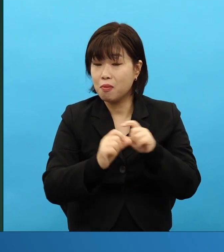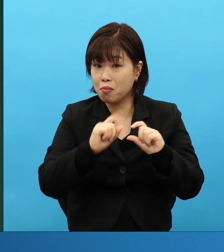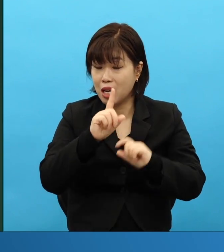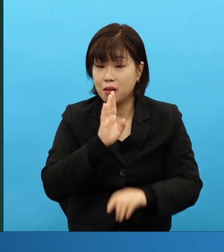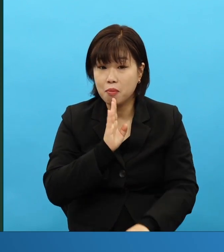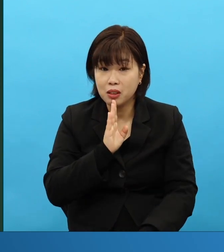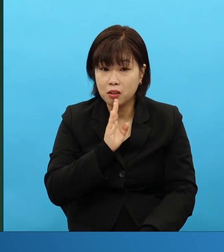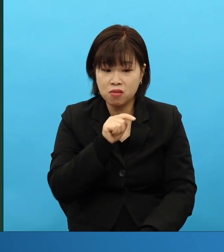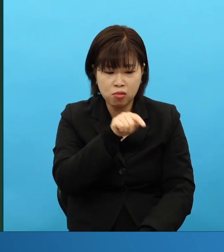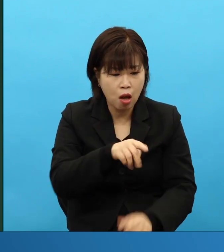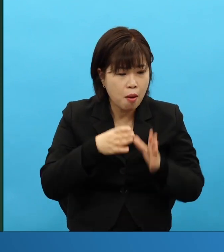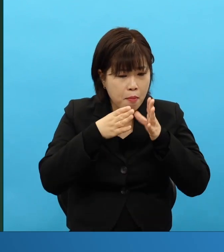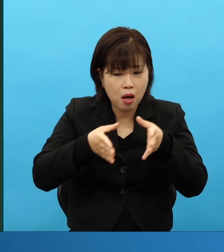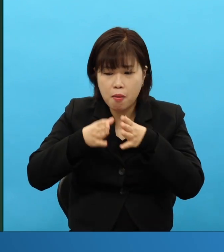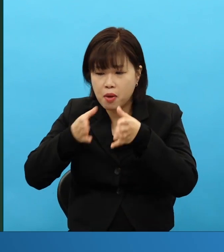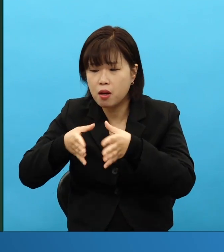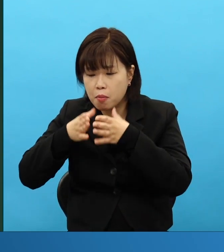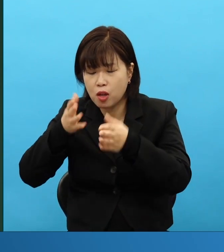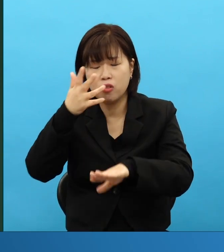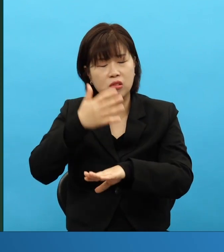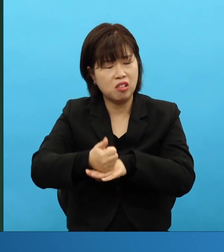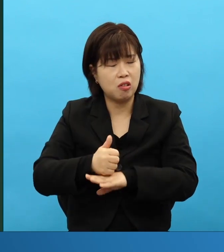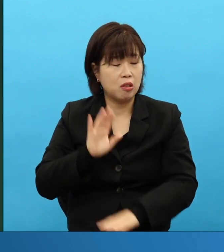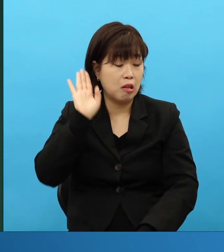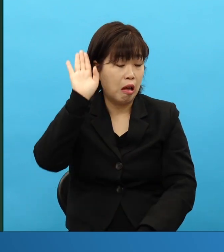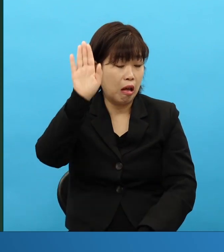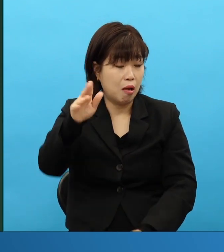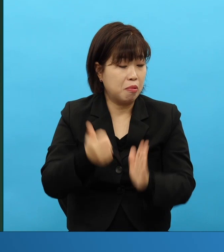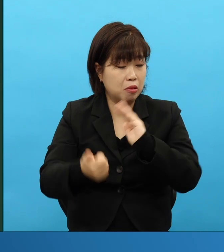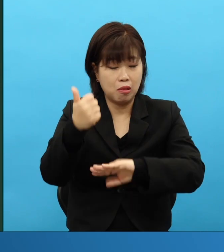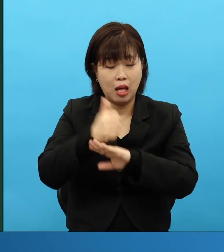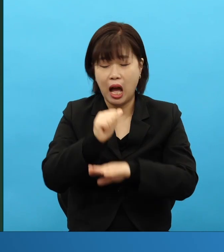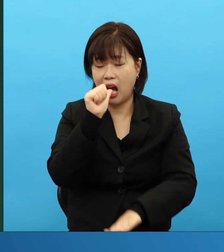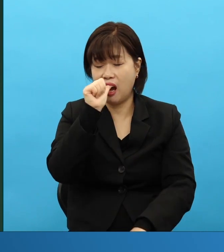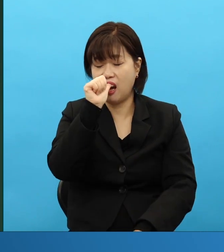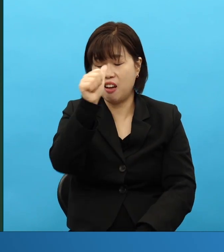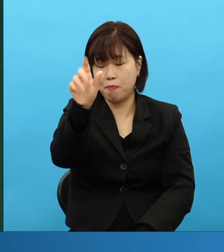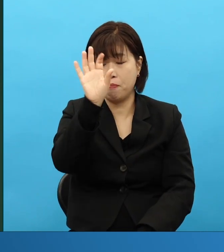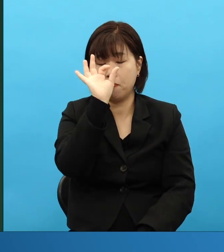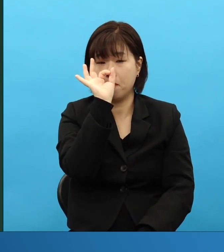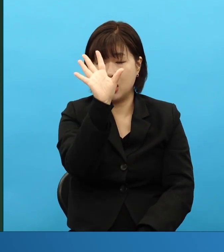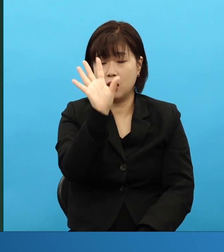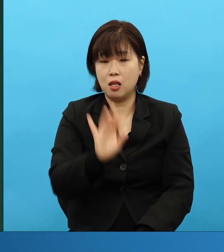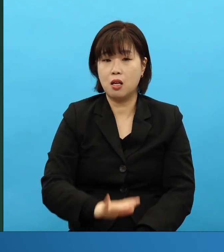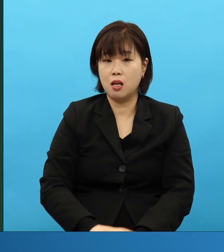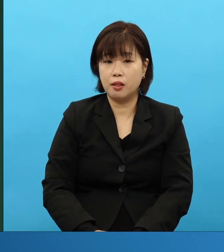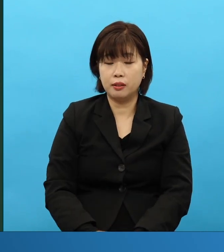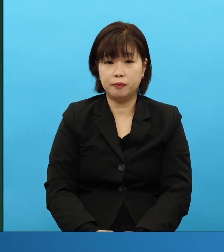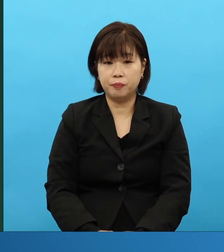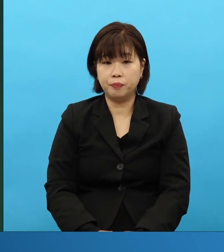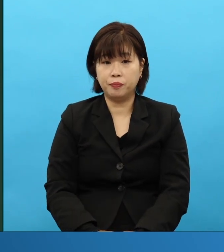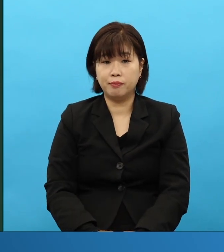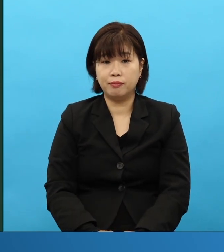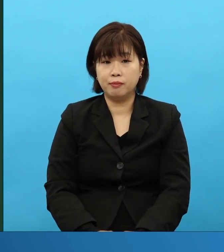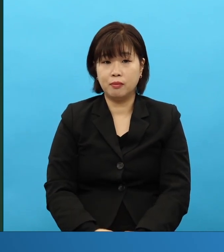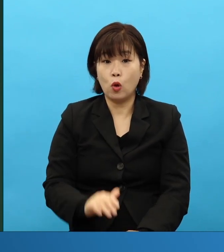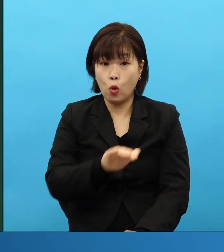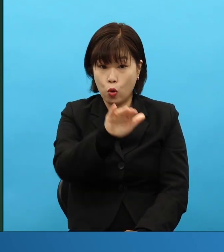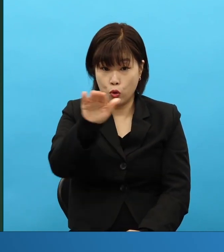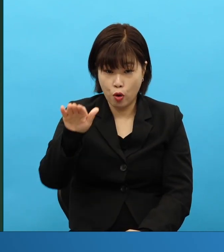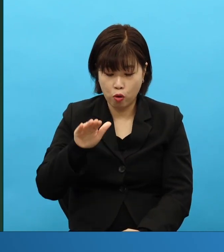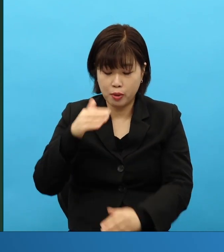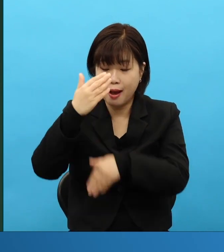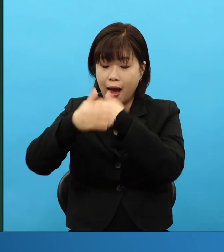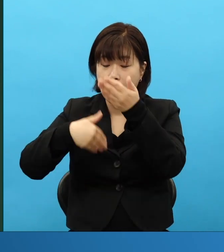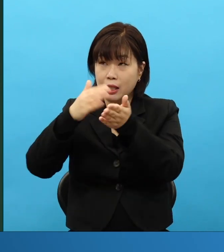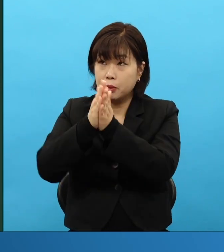do get lost, you cannot take responsibility for the 여러분들은 future. 세계화를 준비하고 성경에 있는 세계화를 가지고 세계복음해야 돼요. You're preparing globalization, and